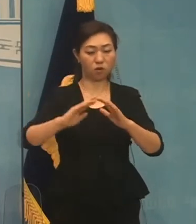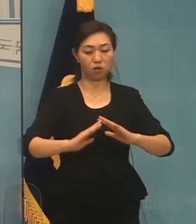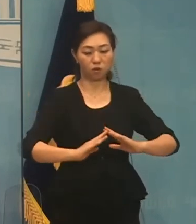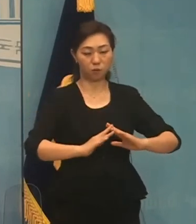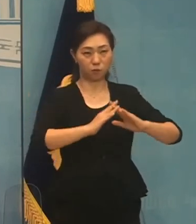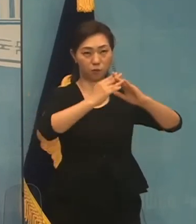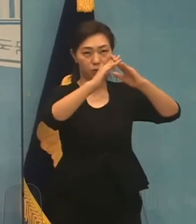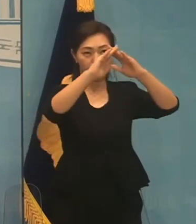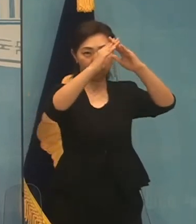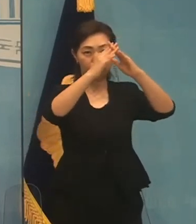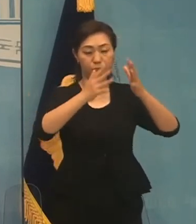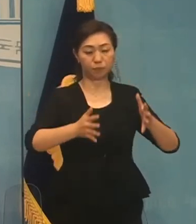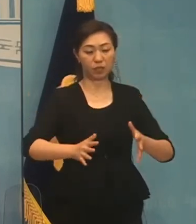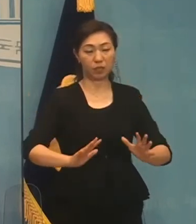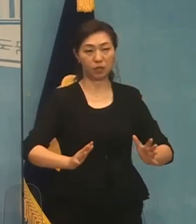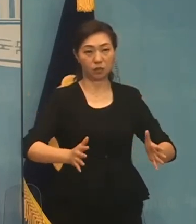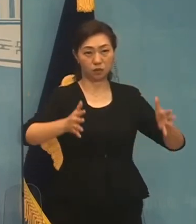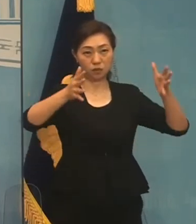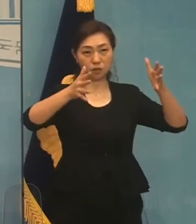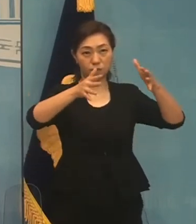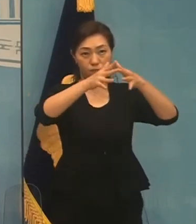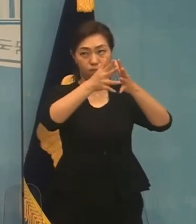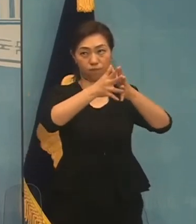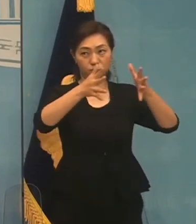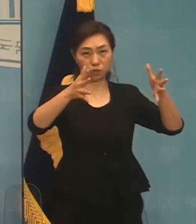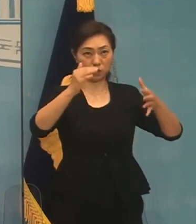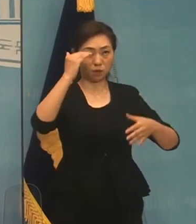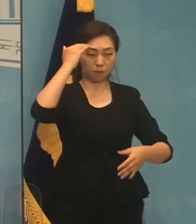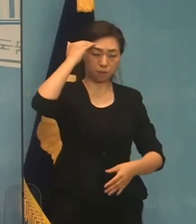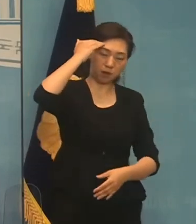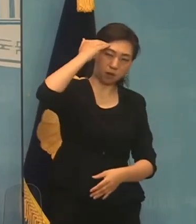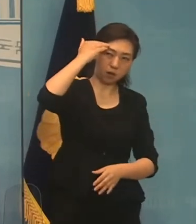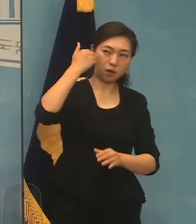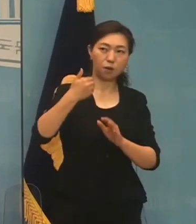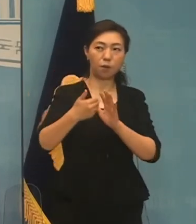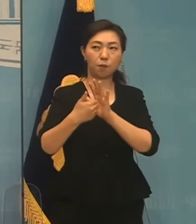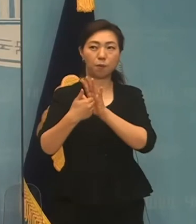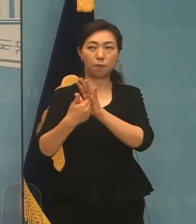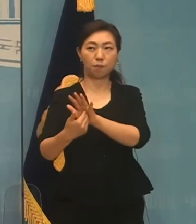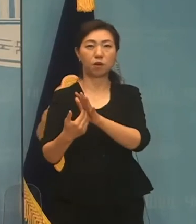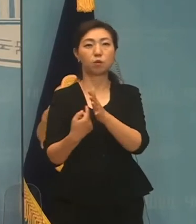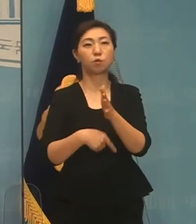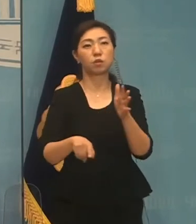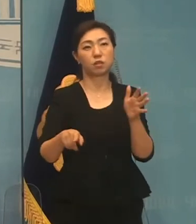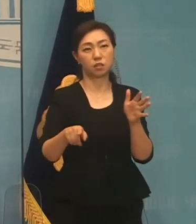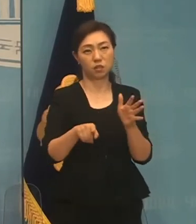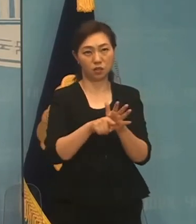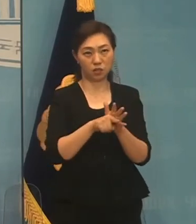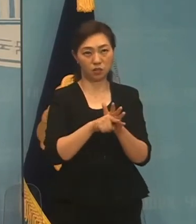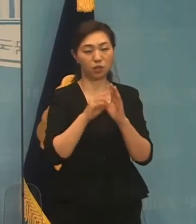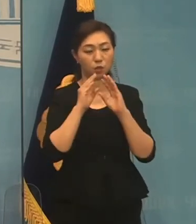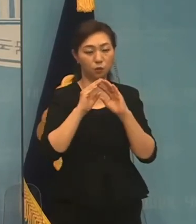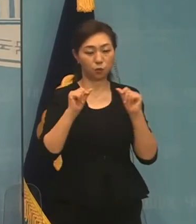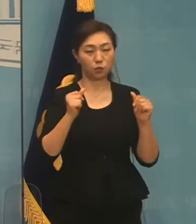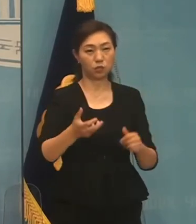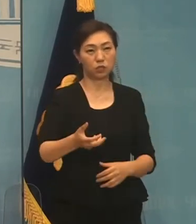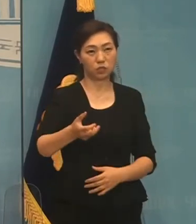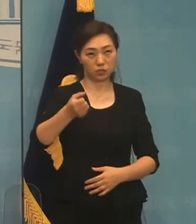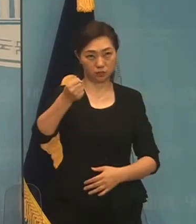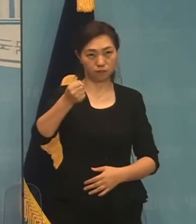건설을 방해 못하게 하는 토지주